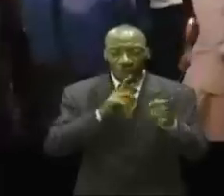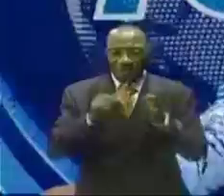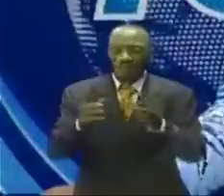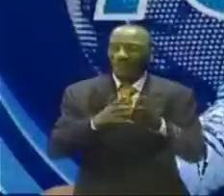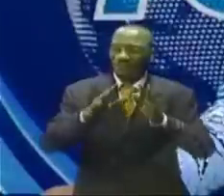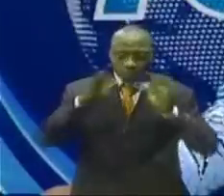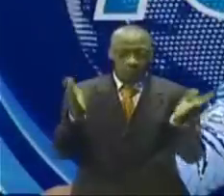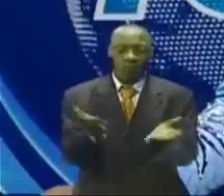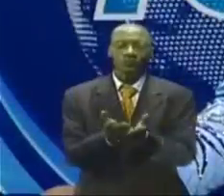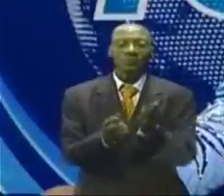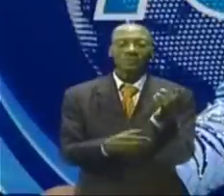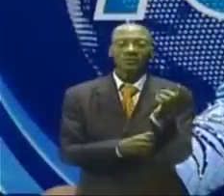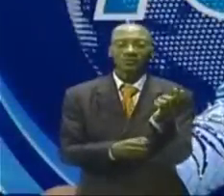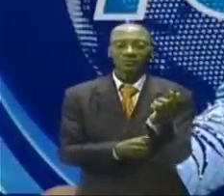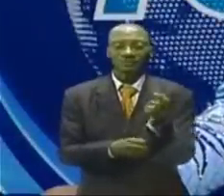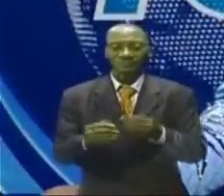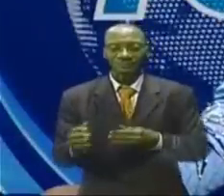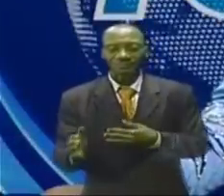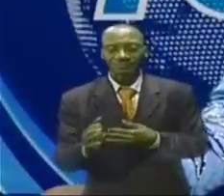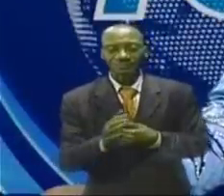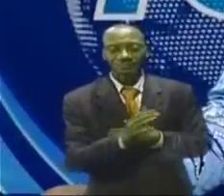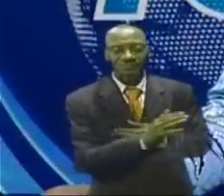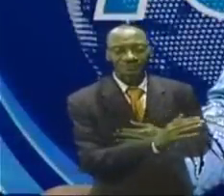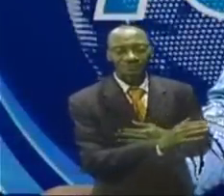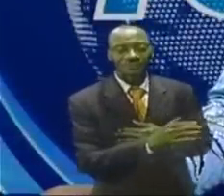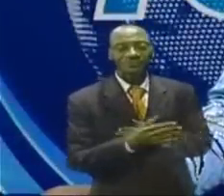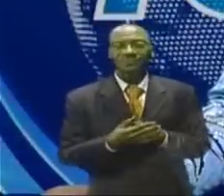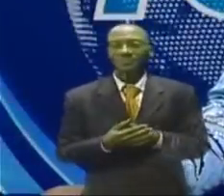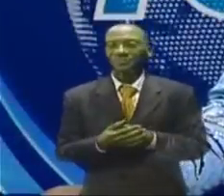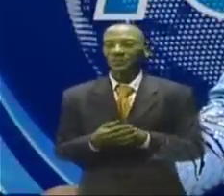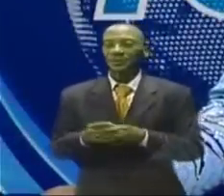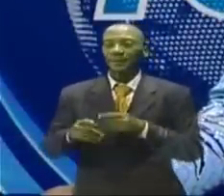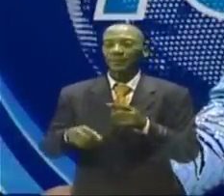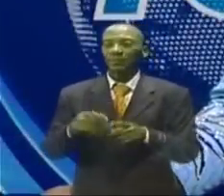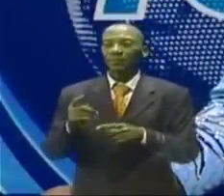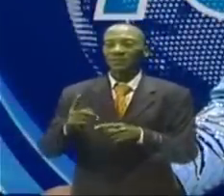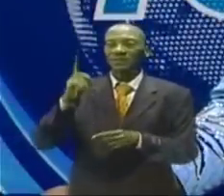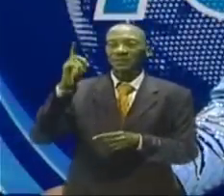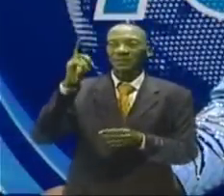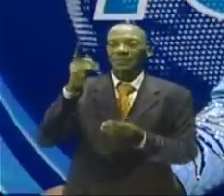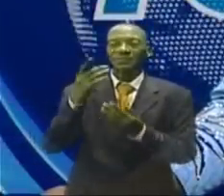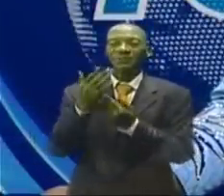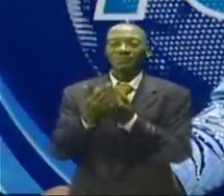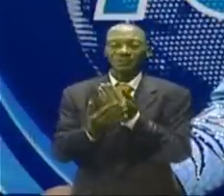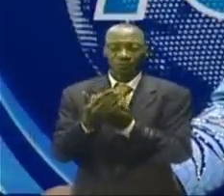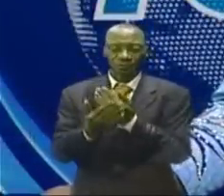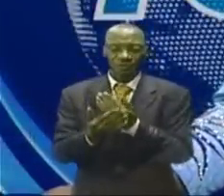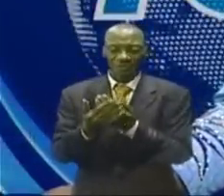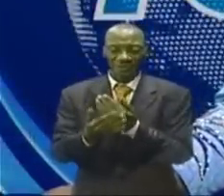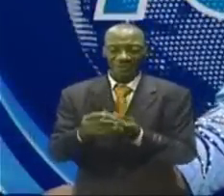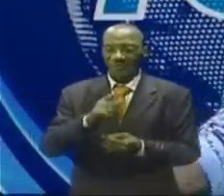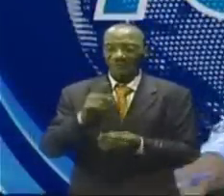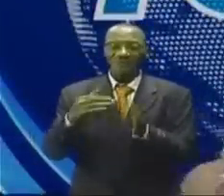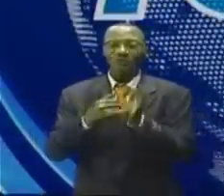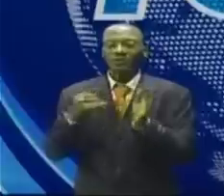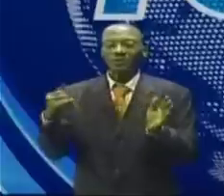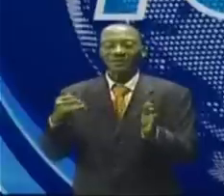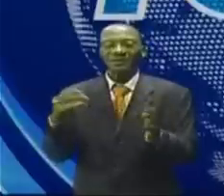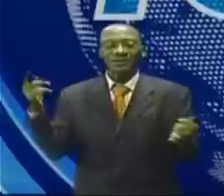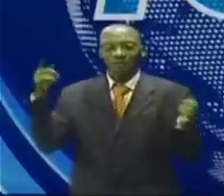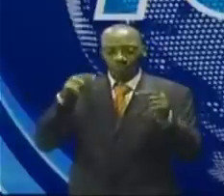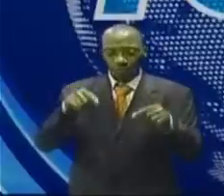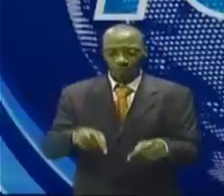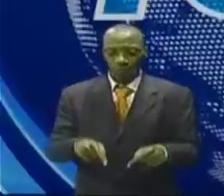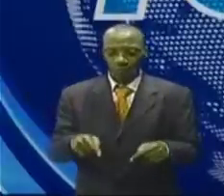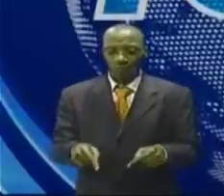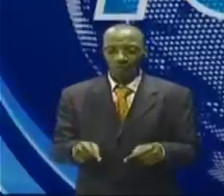doléance. Depuis le 1er juillet 1962, le Burundi indépendant a 61 ans. Les ressortissants de